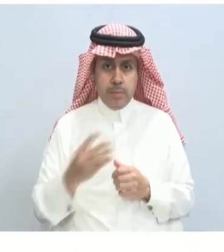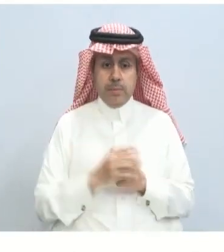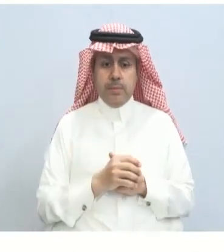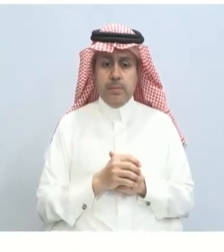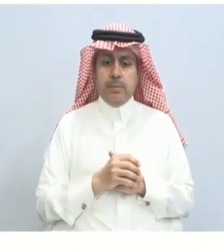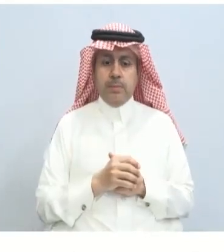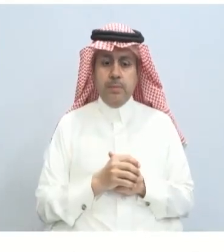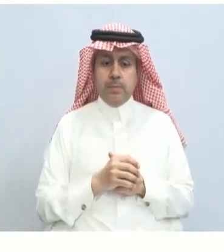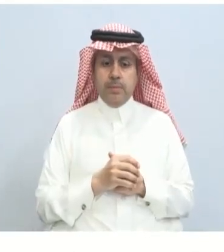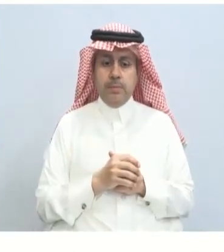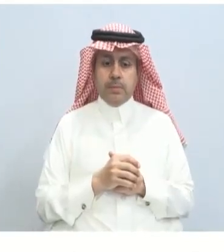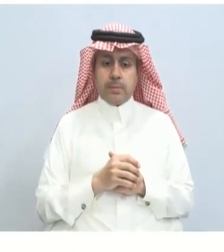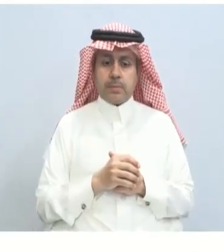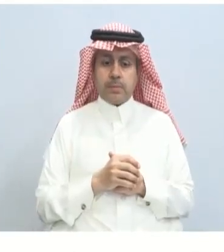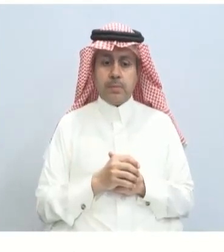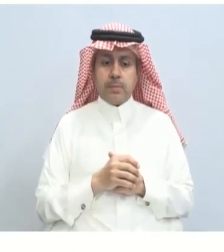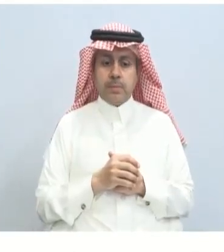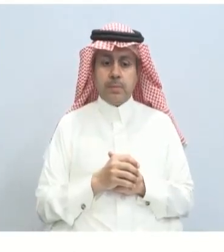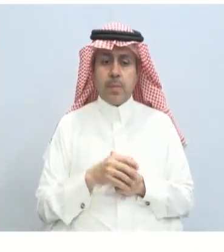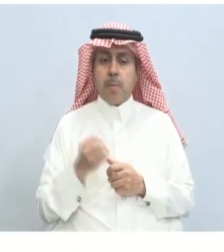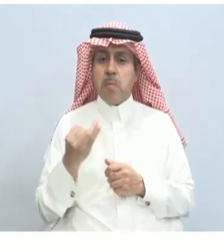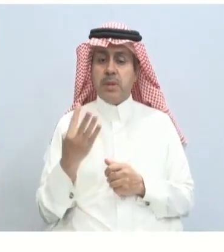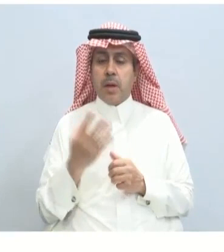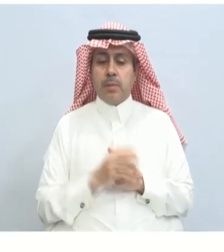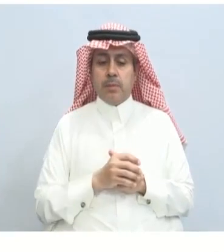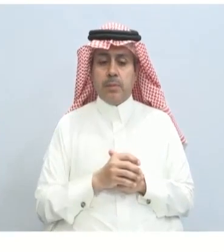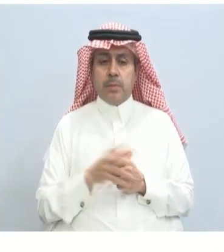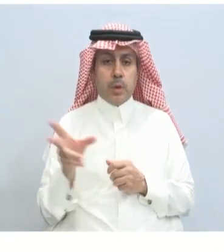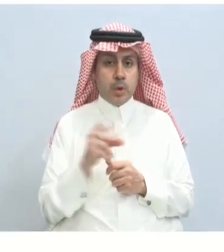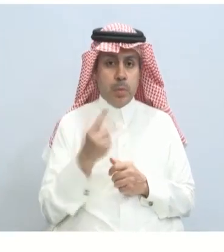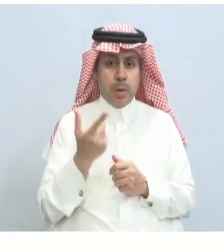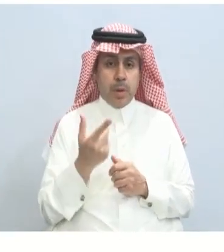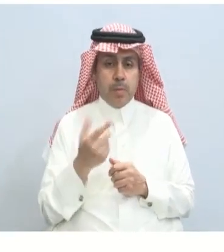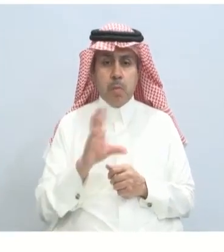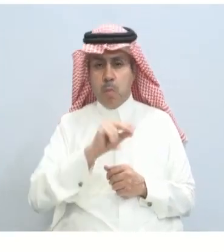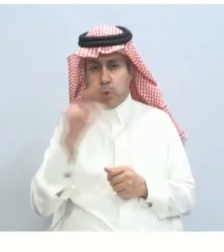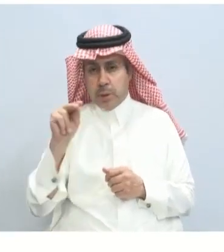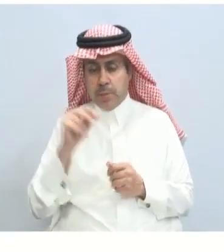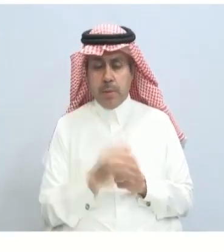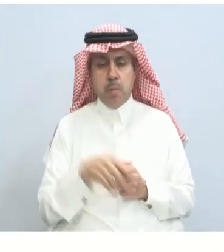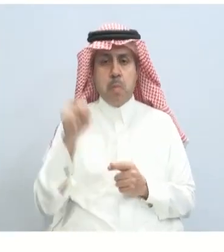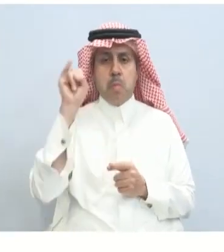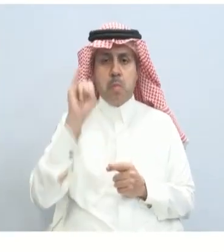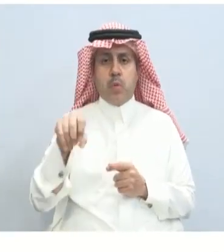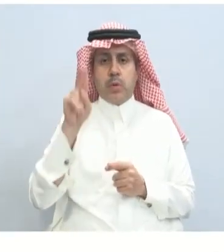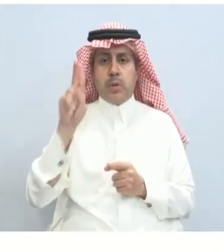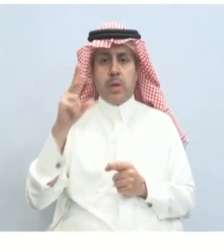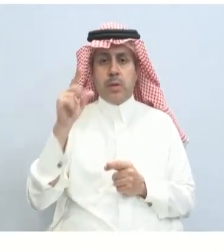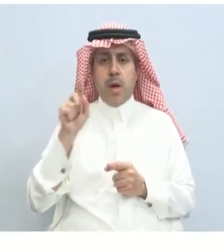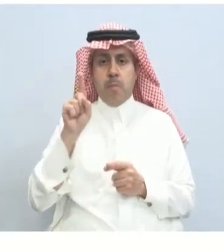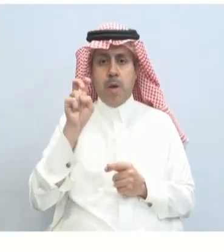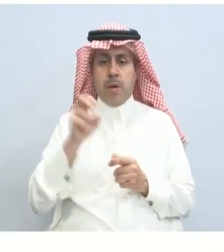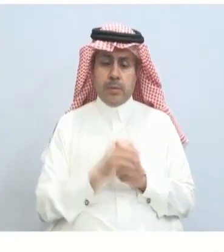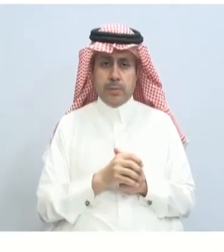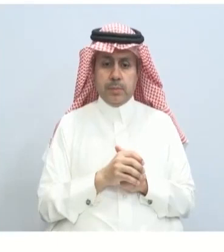من الربع والمقدار اوجده من المتطابقات من المتطابقات فبالتالي